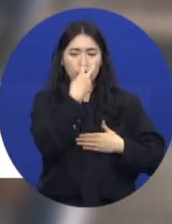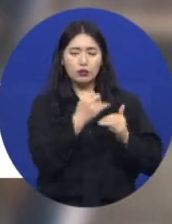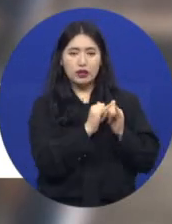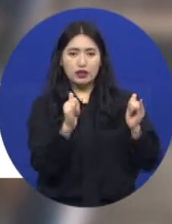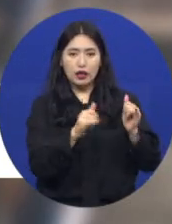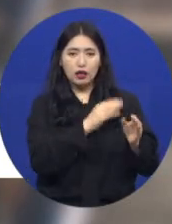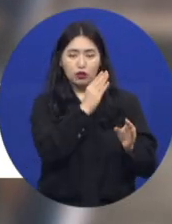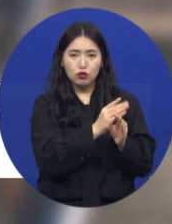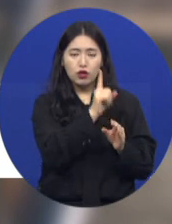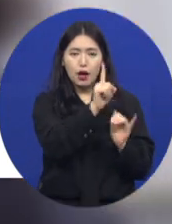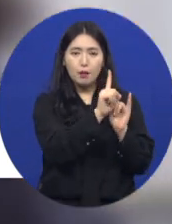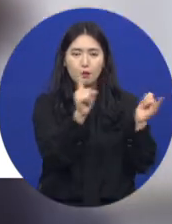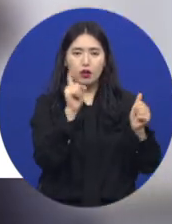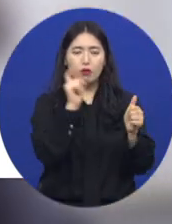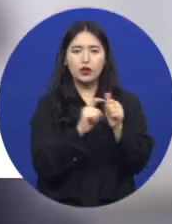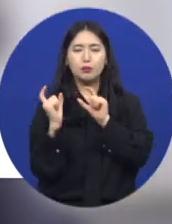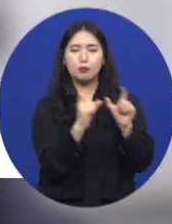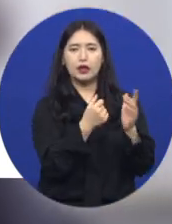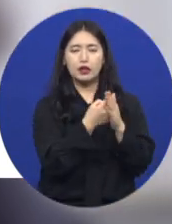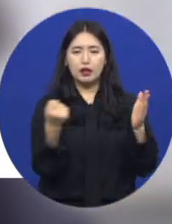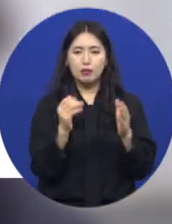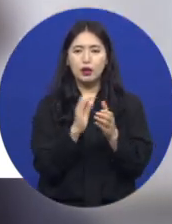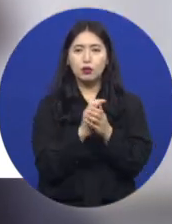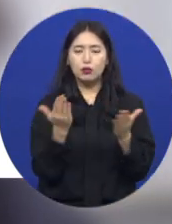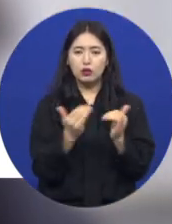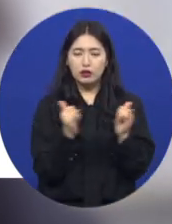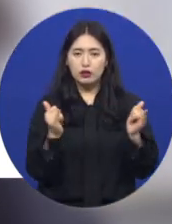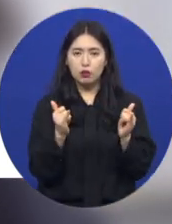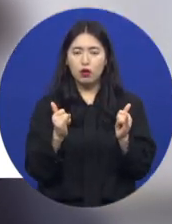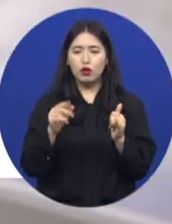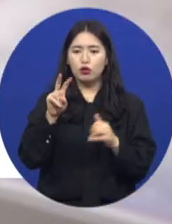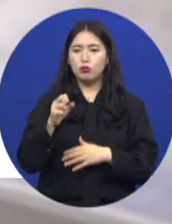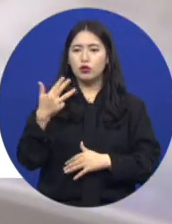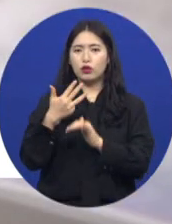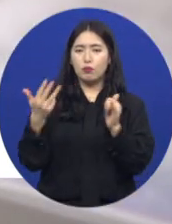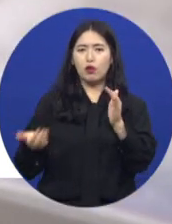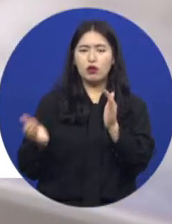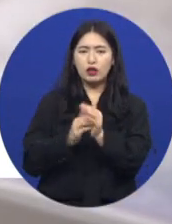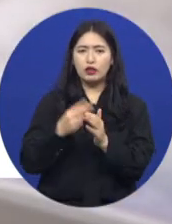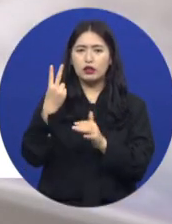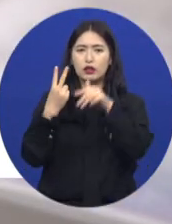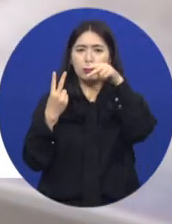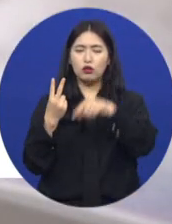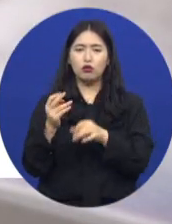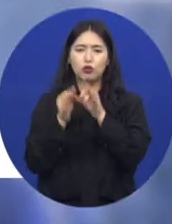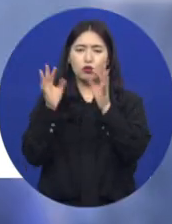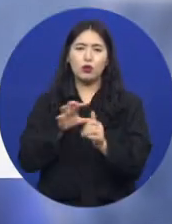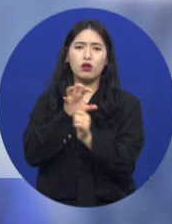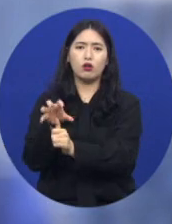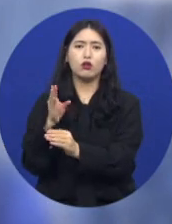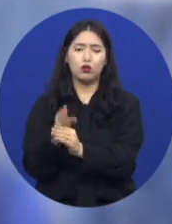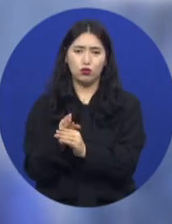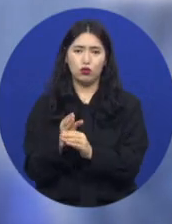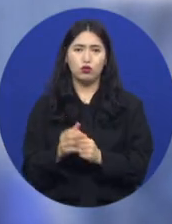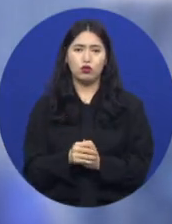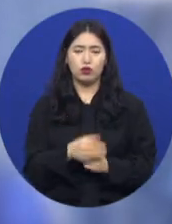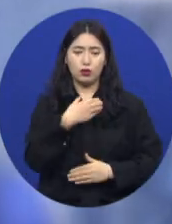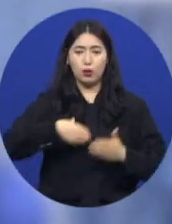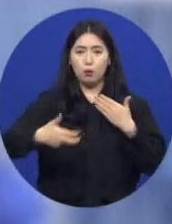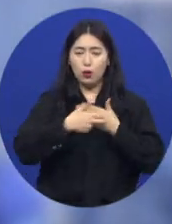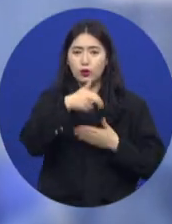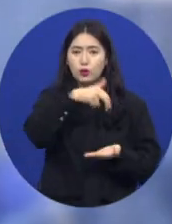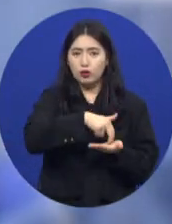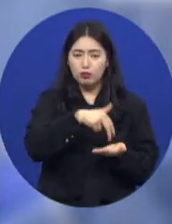확진 판정을 받는 바람에 동료 28명까지 2주간 자가 격리에 들어갔습니다. 보건소